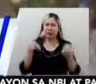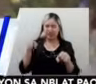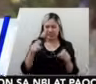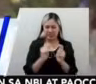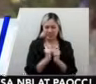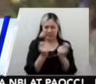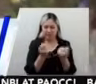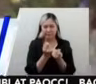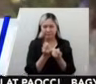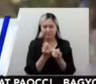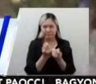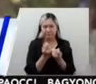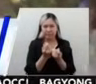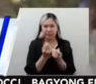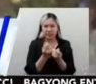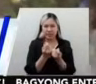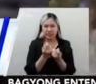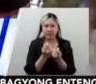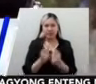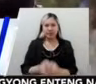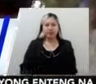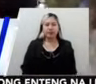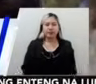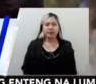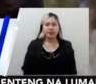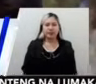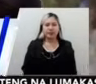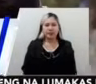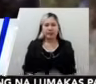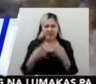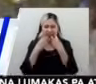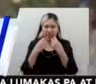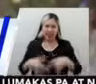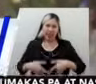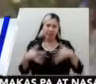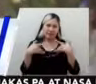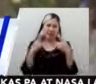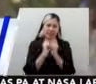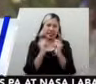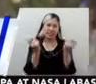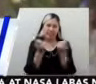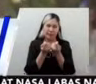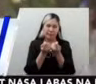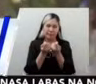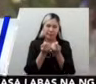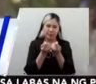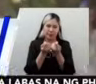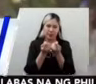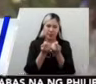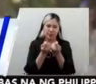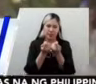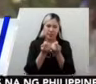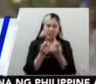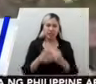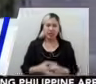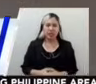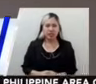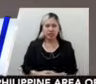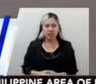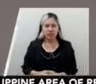buhay ng ating pong mga rescuer. Actually, dalawang araw na ito, pagod na rin yan. Pero dahil naiintindihan nila yung naramdaman rin sa mga